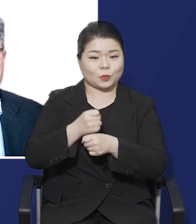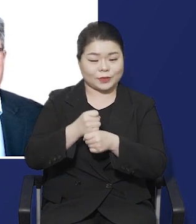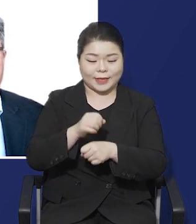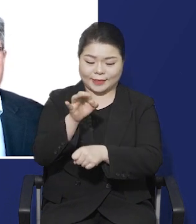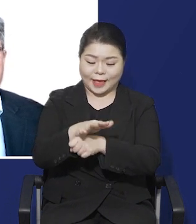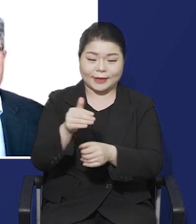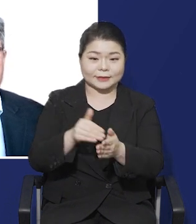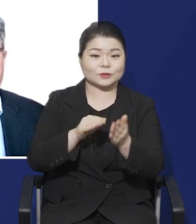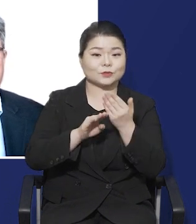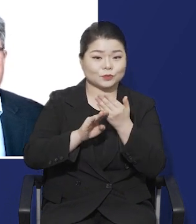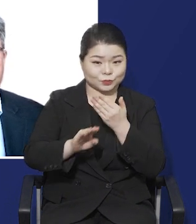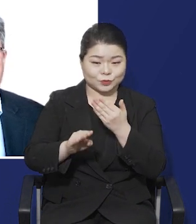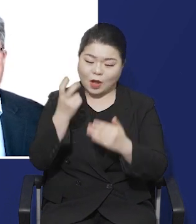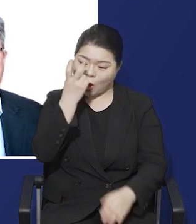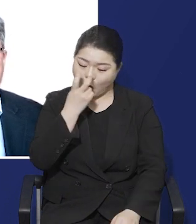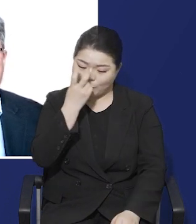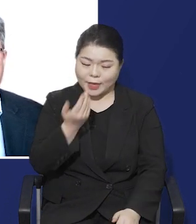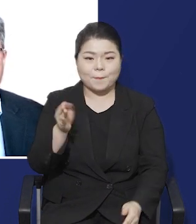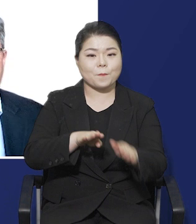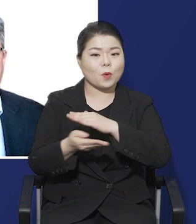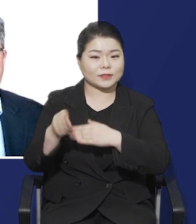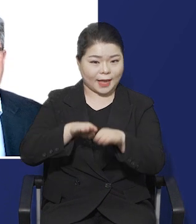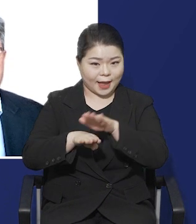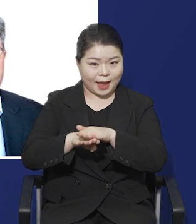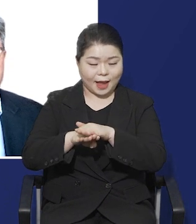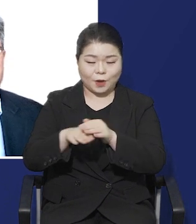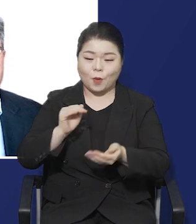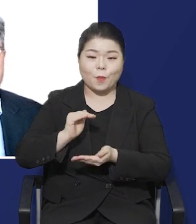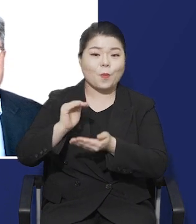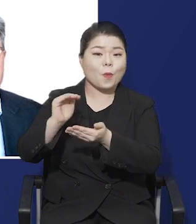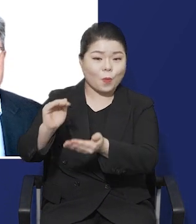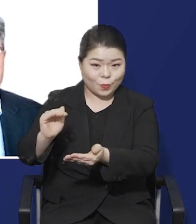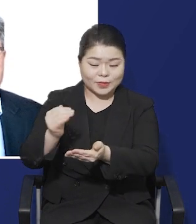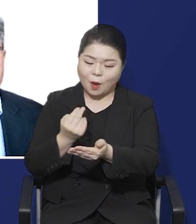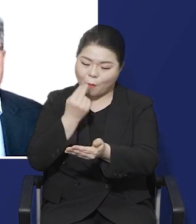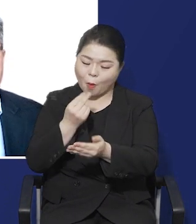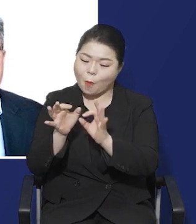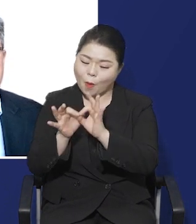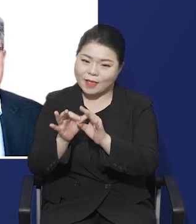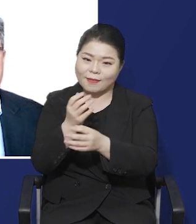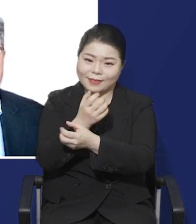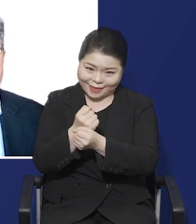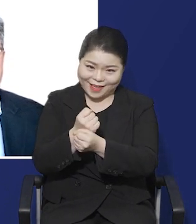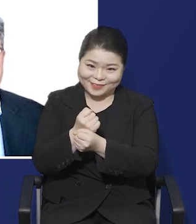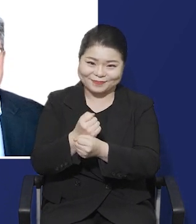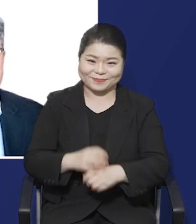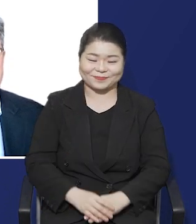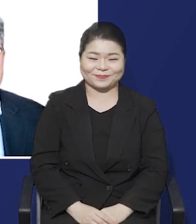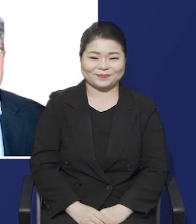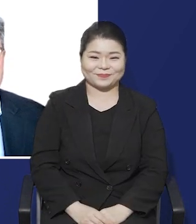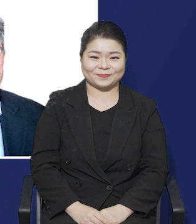하고 검사와 포장을 통해 운송과 보험과 관련된 계약을 체결하게 됩니다.